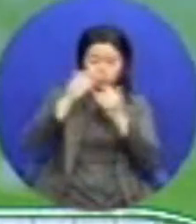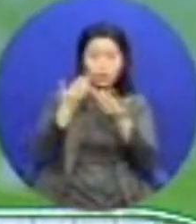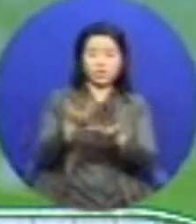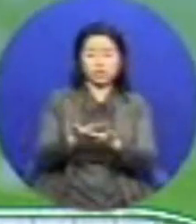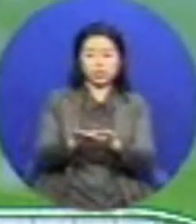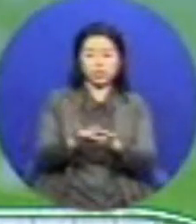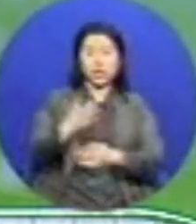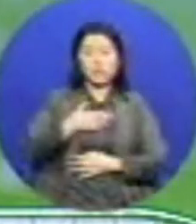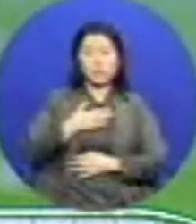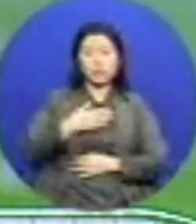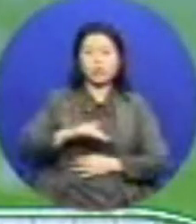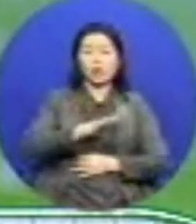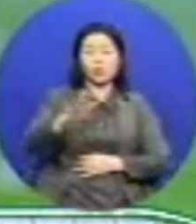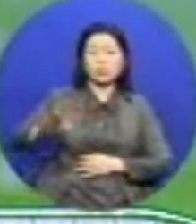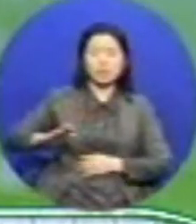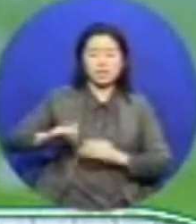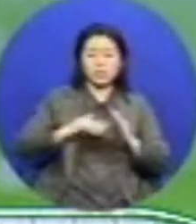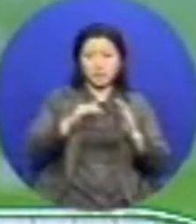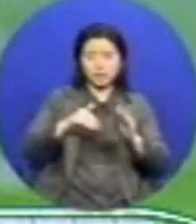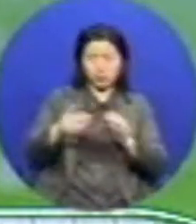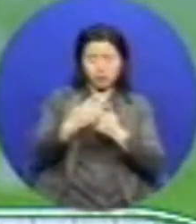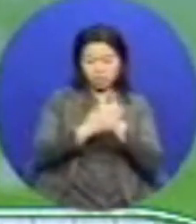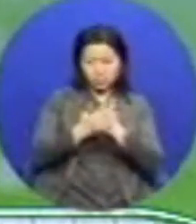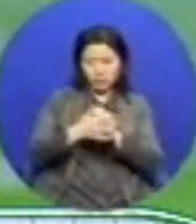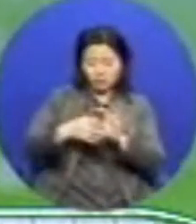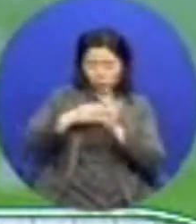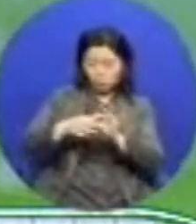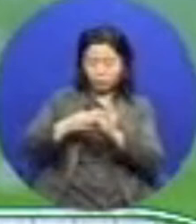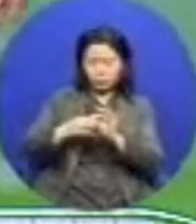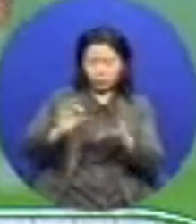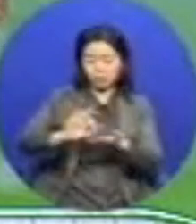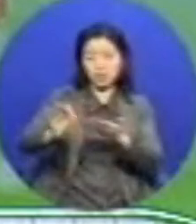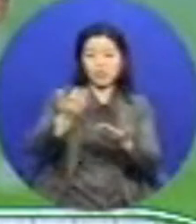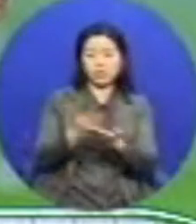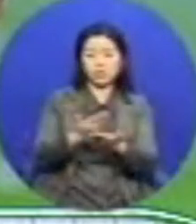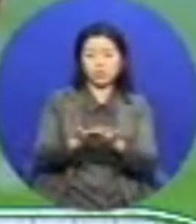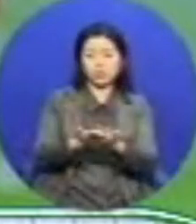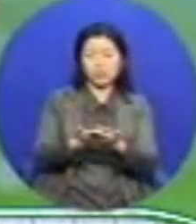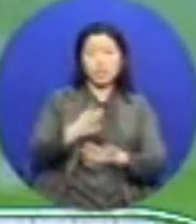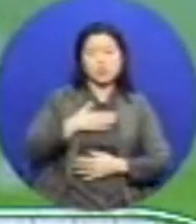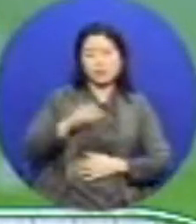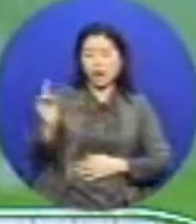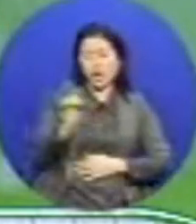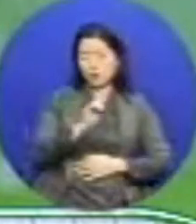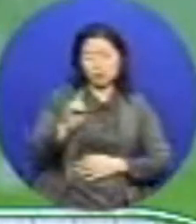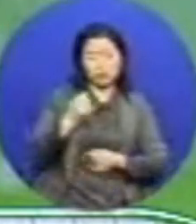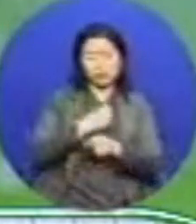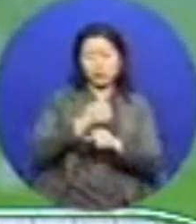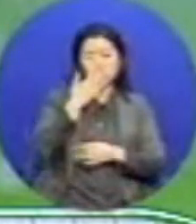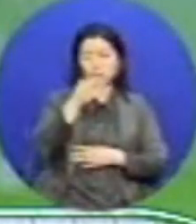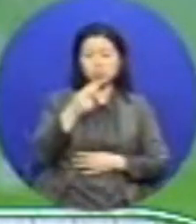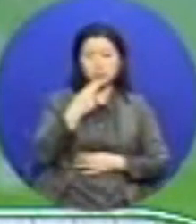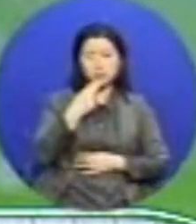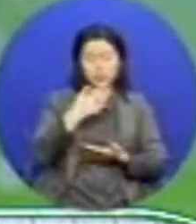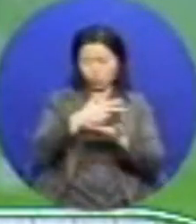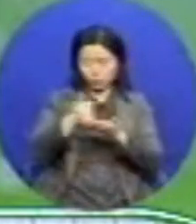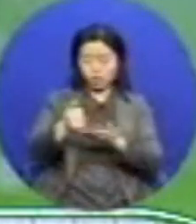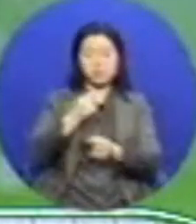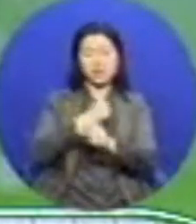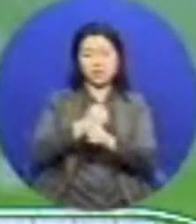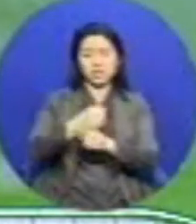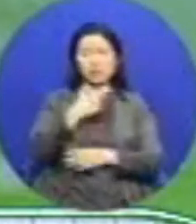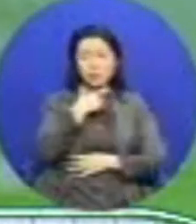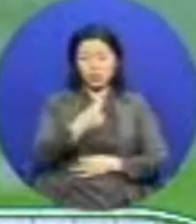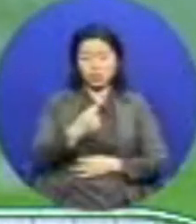우리 가정에 은혜 통로로 사용하소서 저는 아무것도 못합니다 주님은 하시길 기원합니다